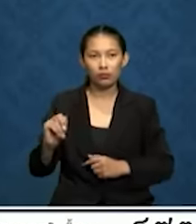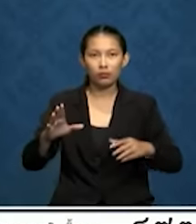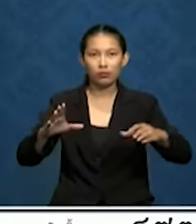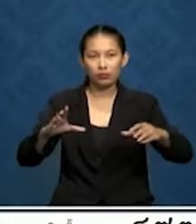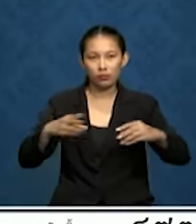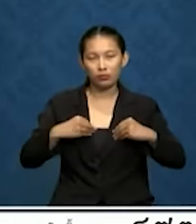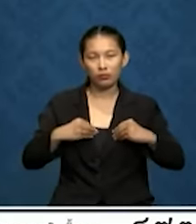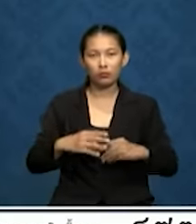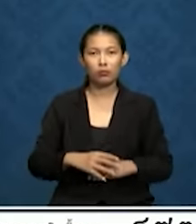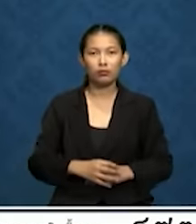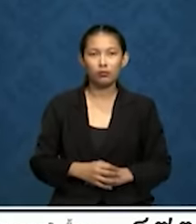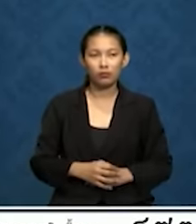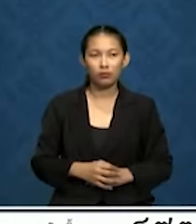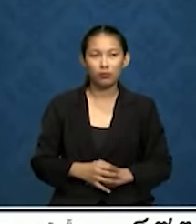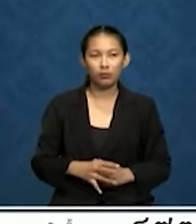ครับ